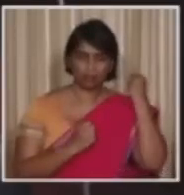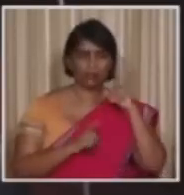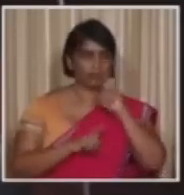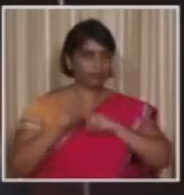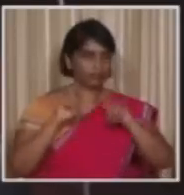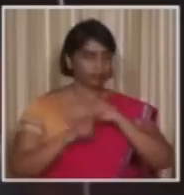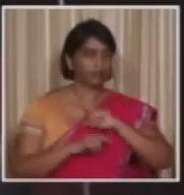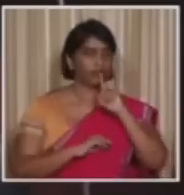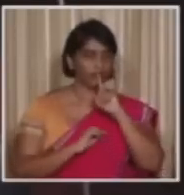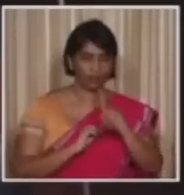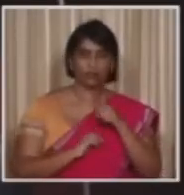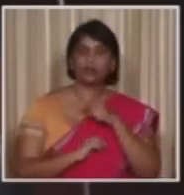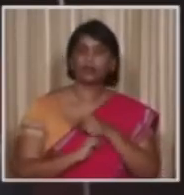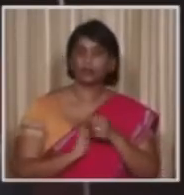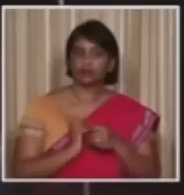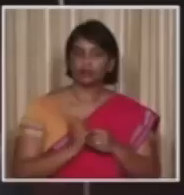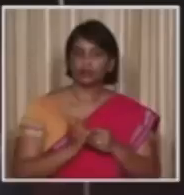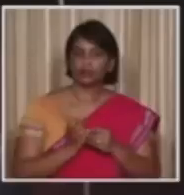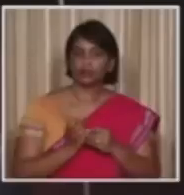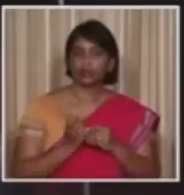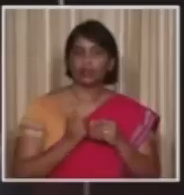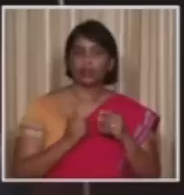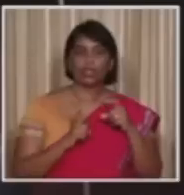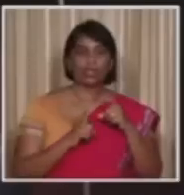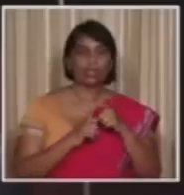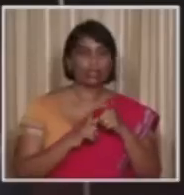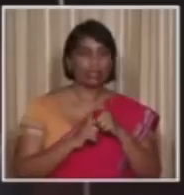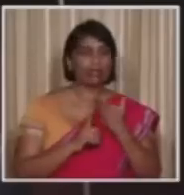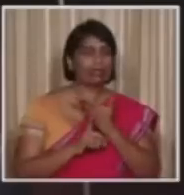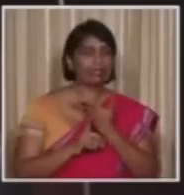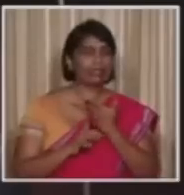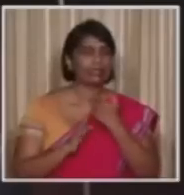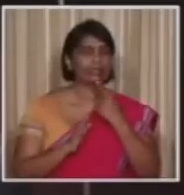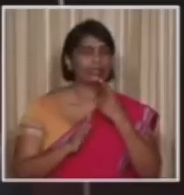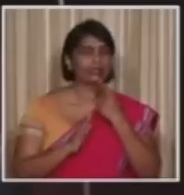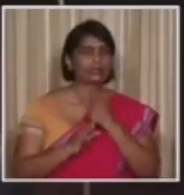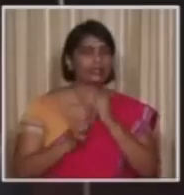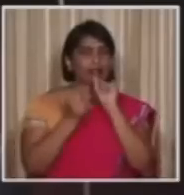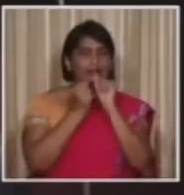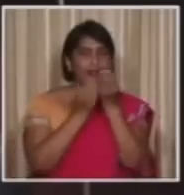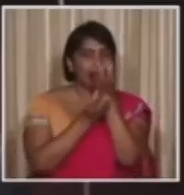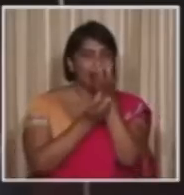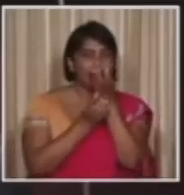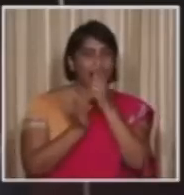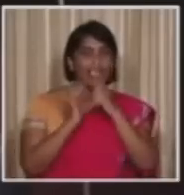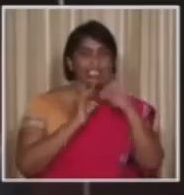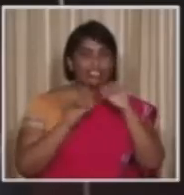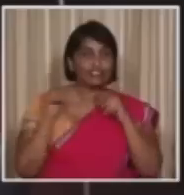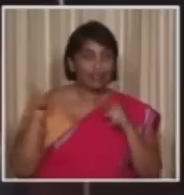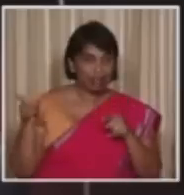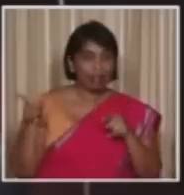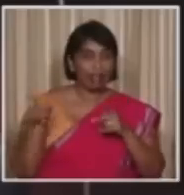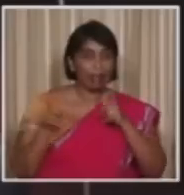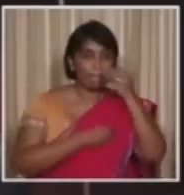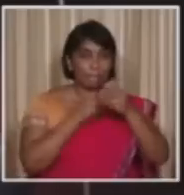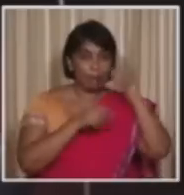කරනකොට කිව්වා අර දිනේෂ් ෂාෆ්ට් කියන ඒ ව්‍යාපාරිකයාගේ ඝාතනය